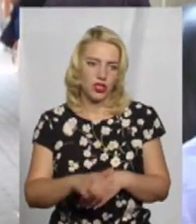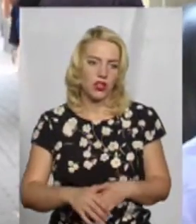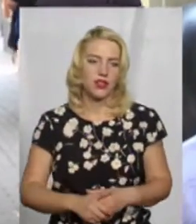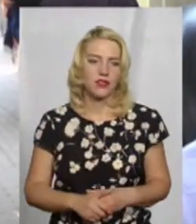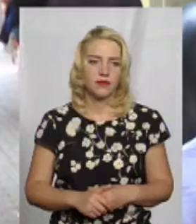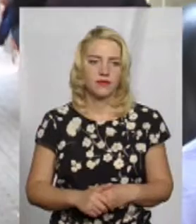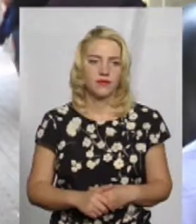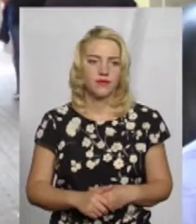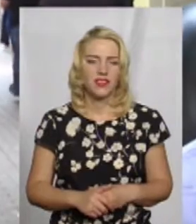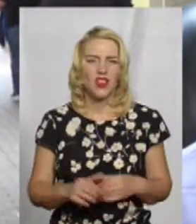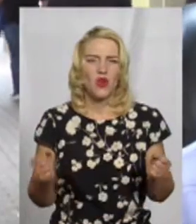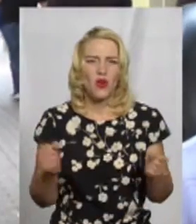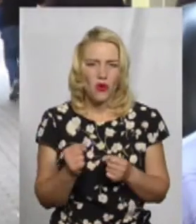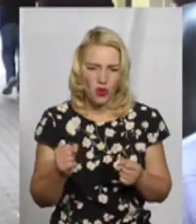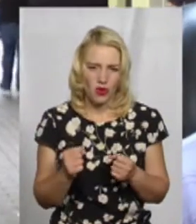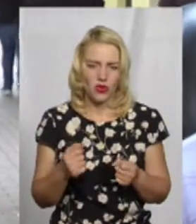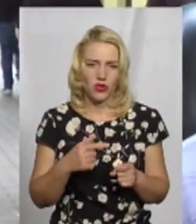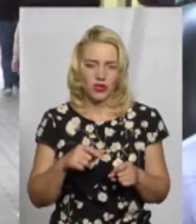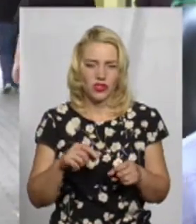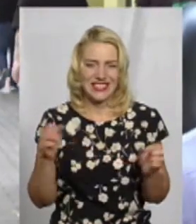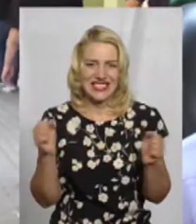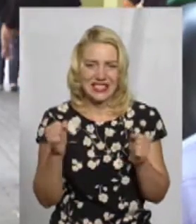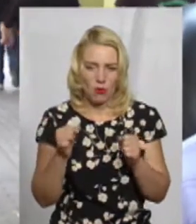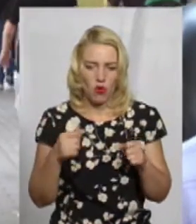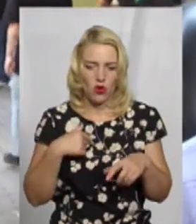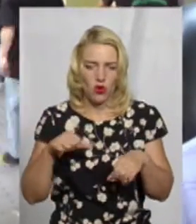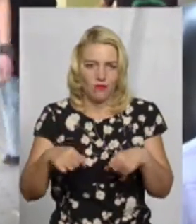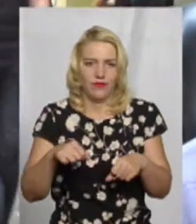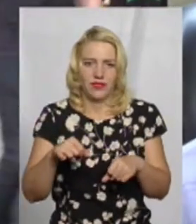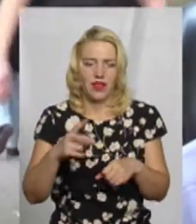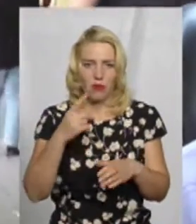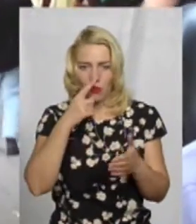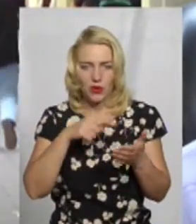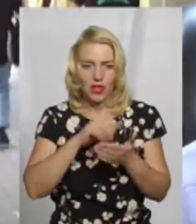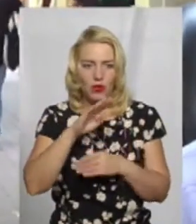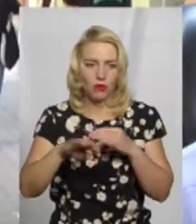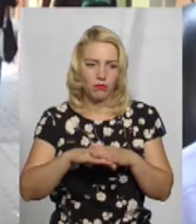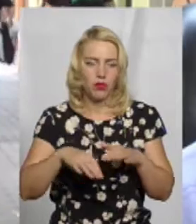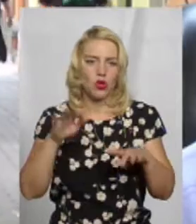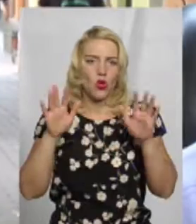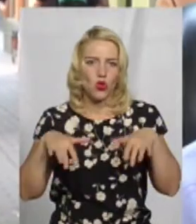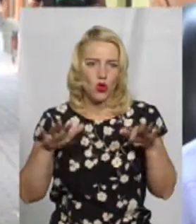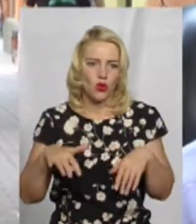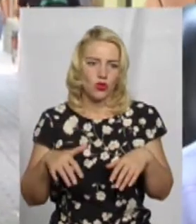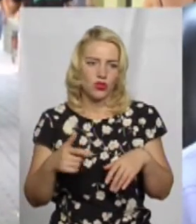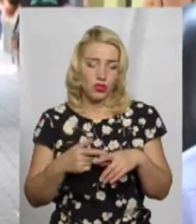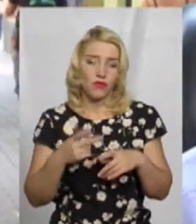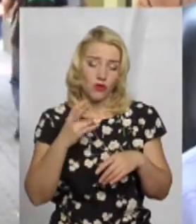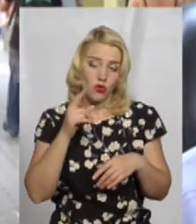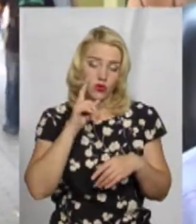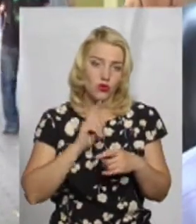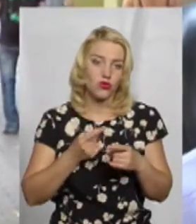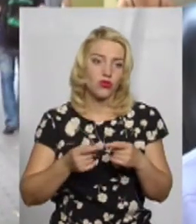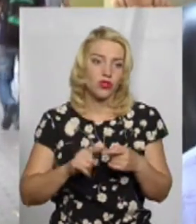їздити холодно, під дощ попадаєш. Взагалі, ну, хоча в більшості випадків, звісно, зручно тим,